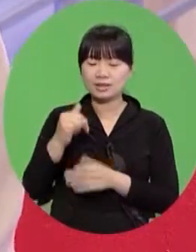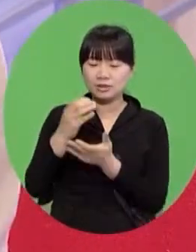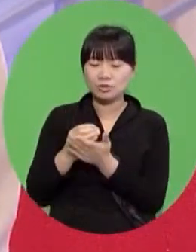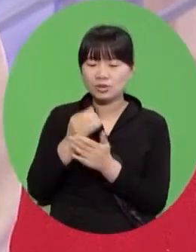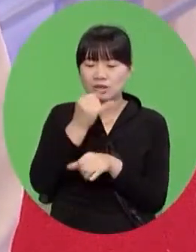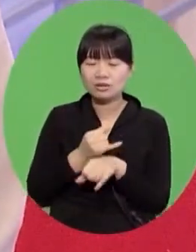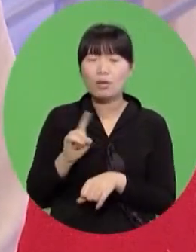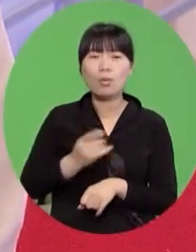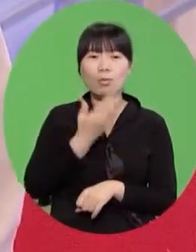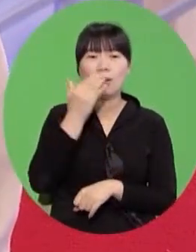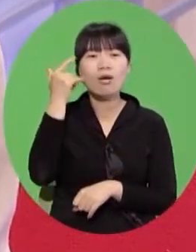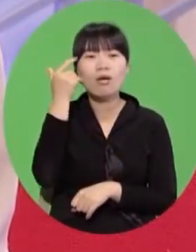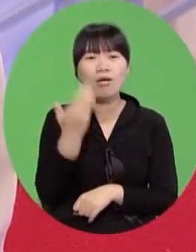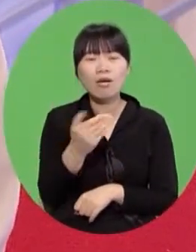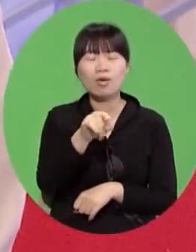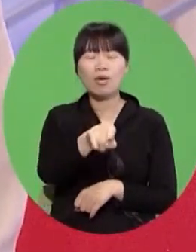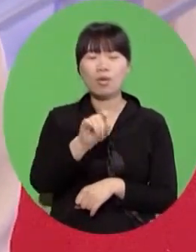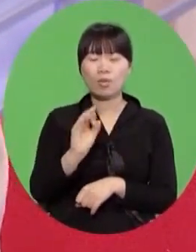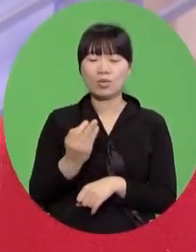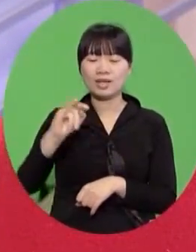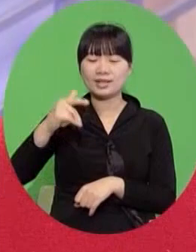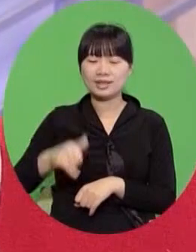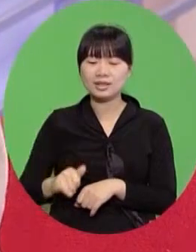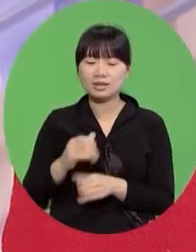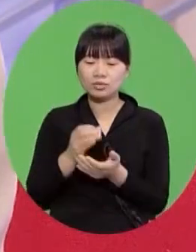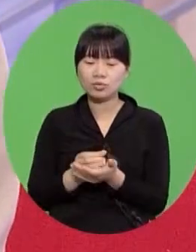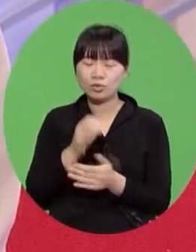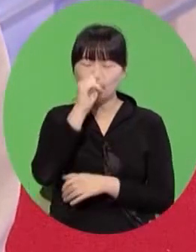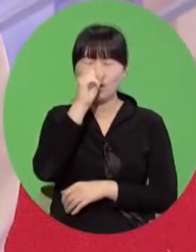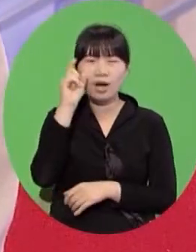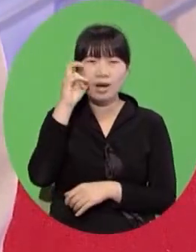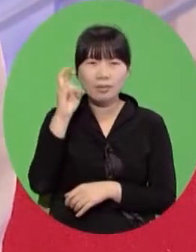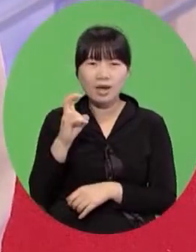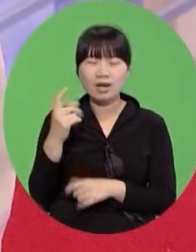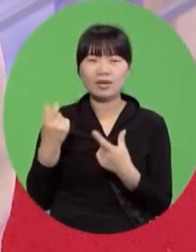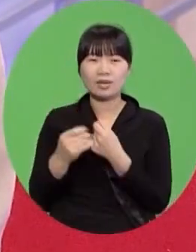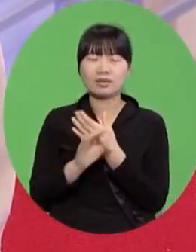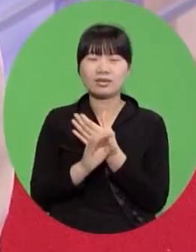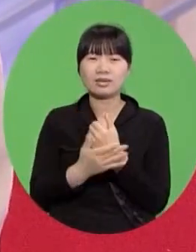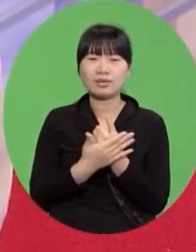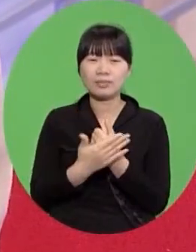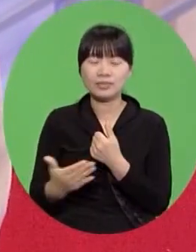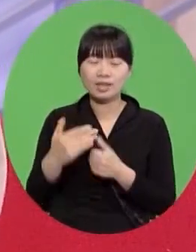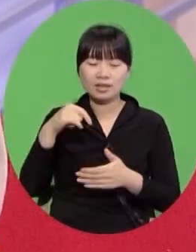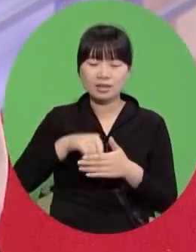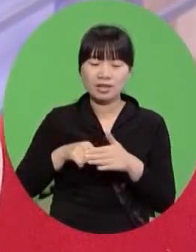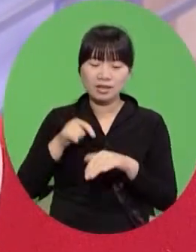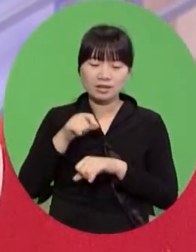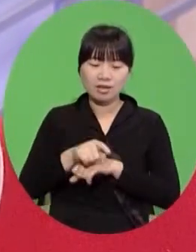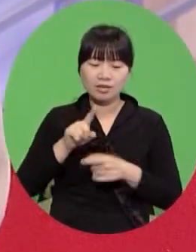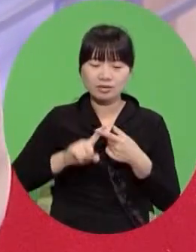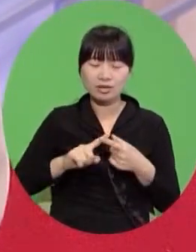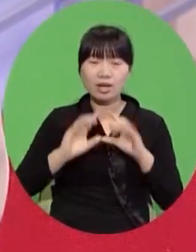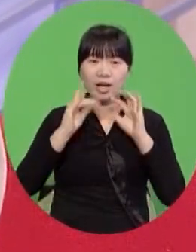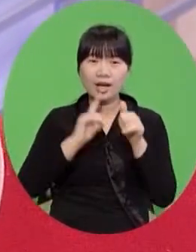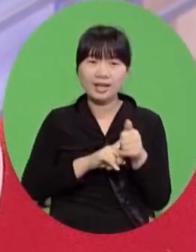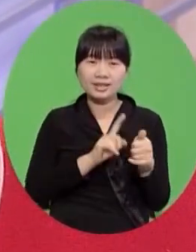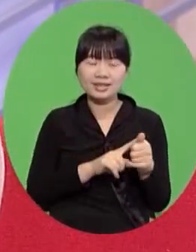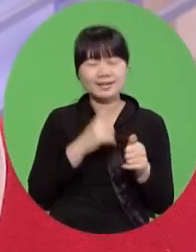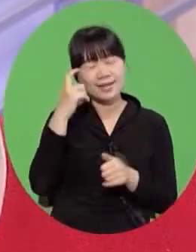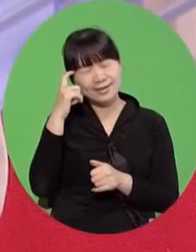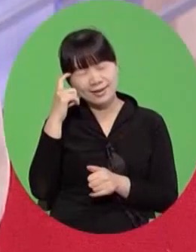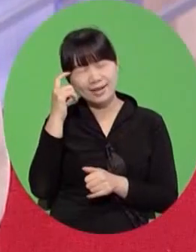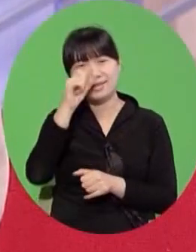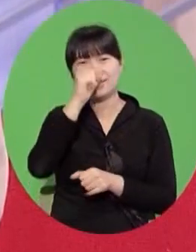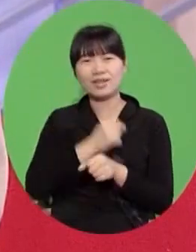뭐 이런 거. 네. 그래서 아 너무 오렌지 주스 좋아하는구나. 그래서 이러면은 아이들은 이 내성적인 아이들은 생각하고 이런 거 되게 좋아하는